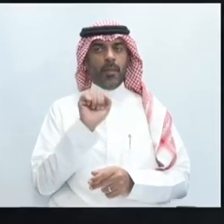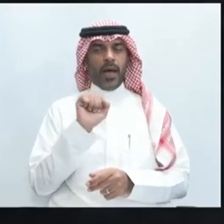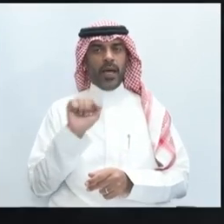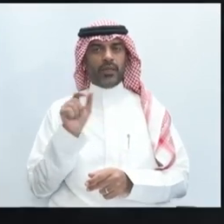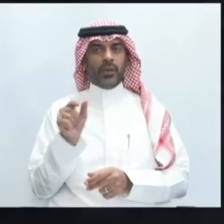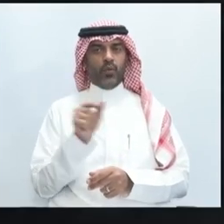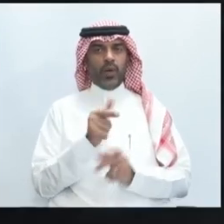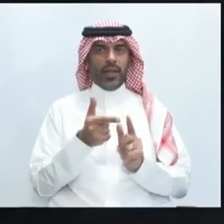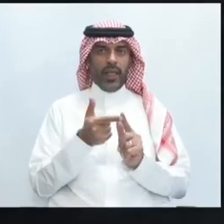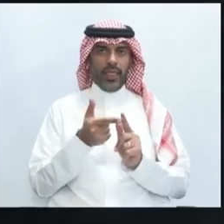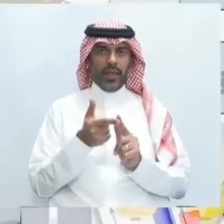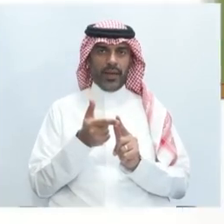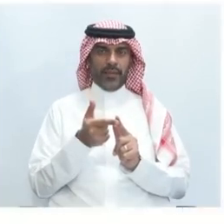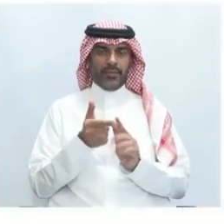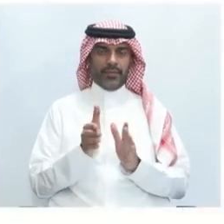الثانيه